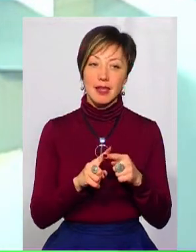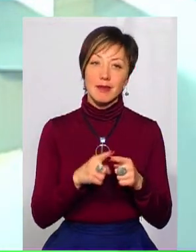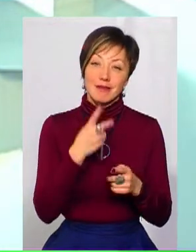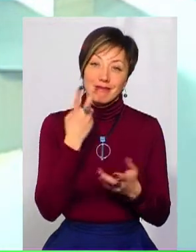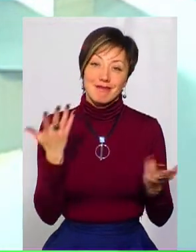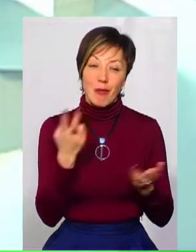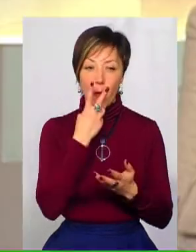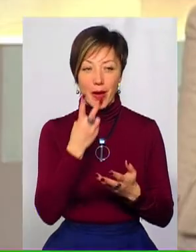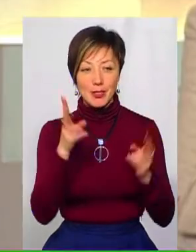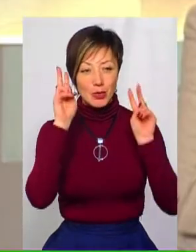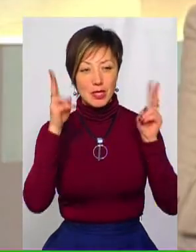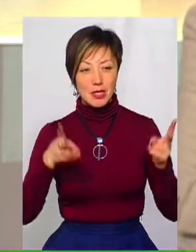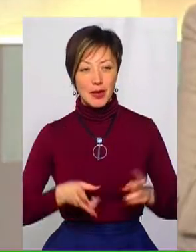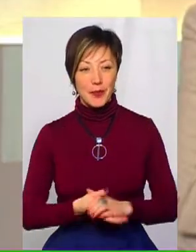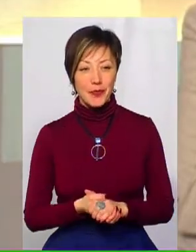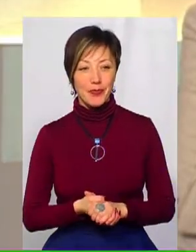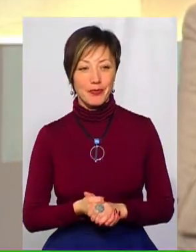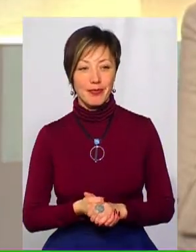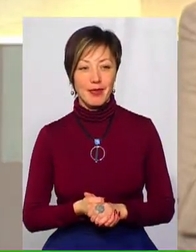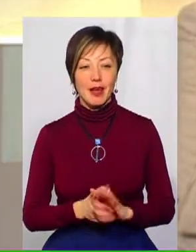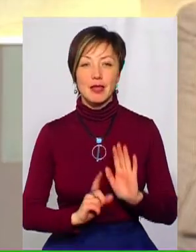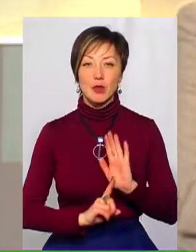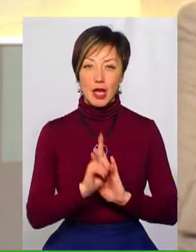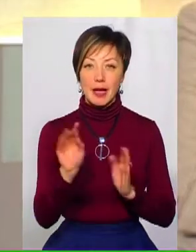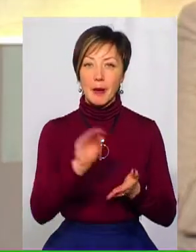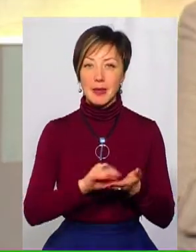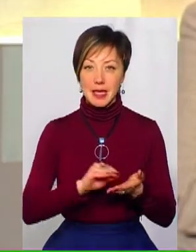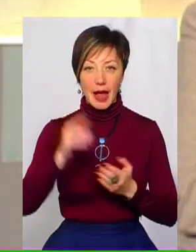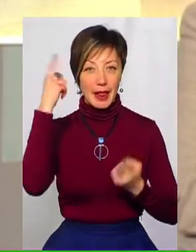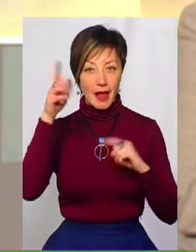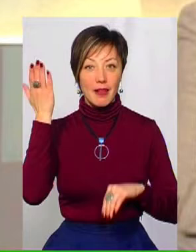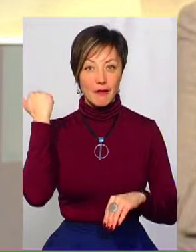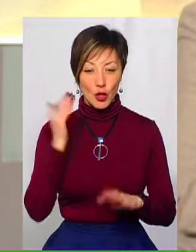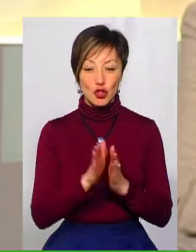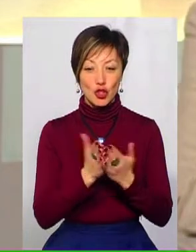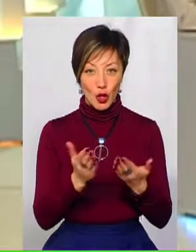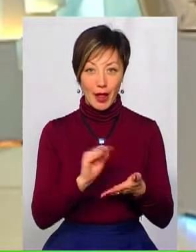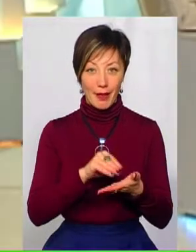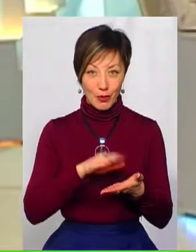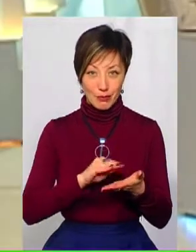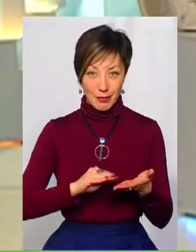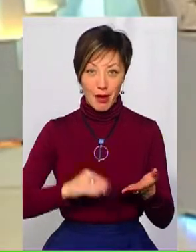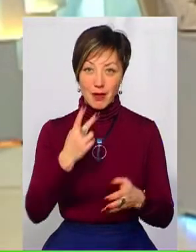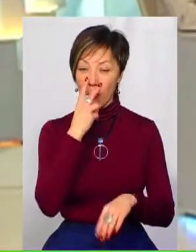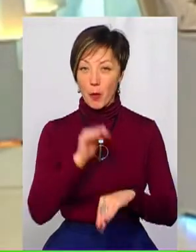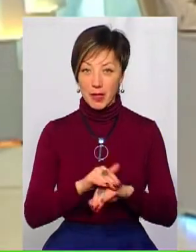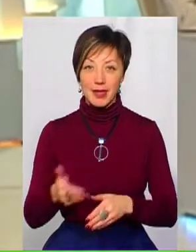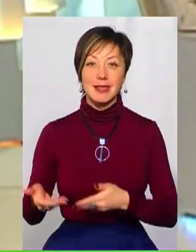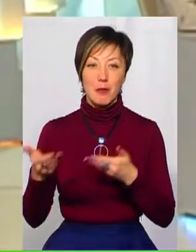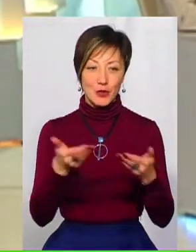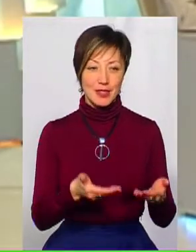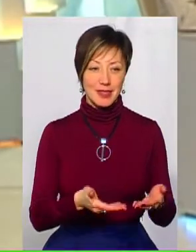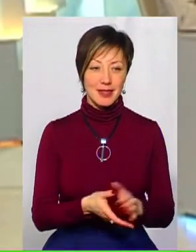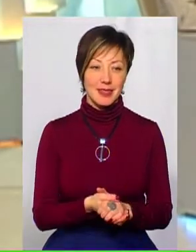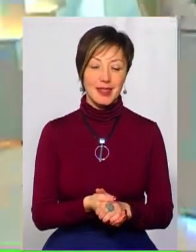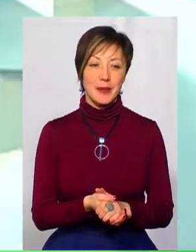побачимо. Тобто, якщо я вірно зрозумів, ви спочатку написали таку ідею колись давно в щоденнику, так. Але потім вас помітили і запросили. Так,